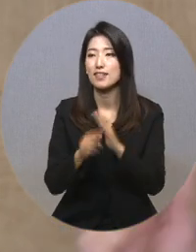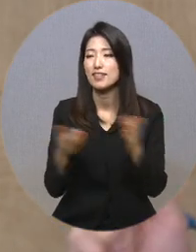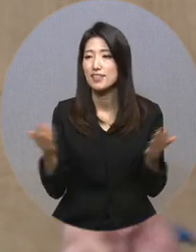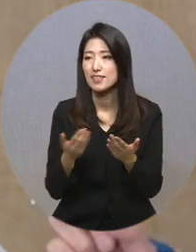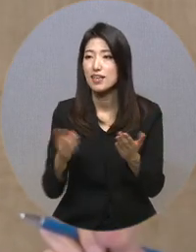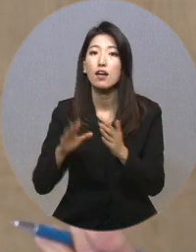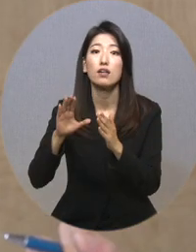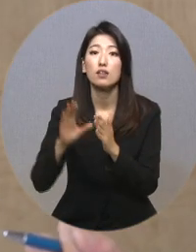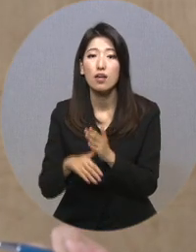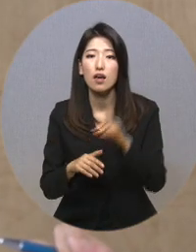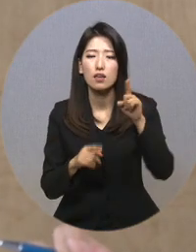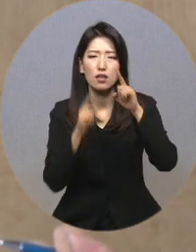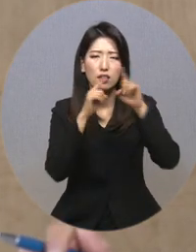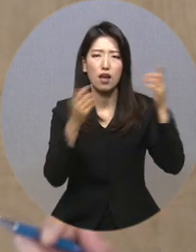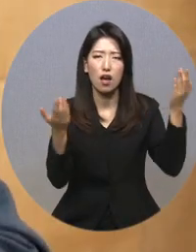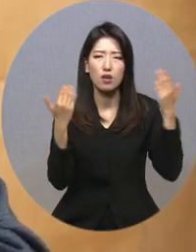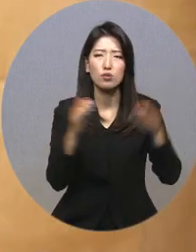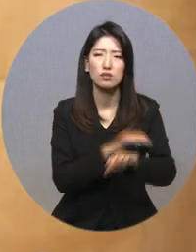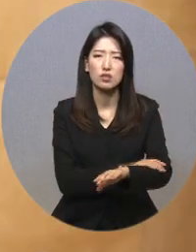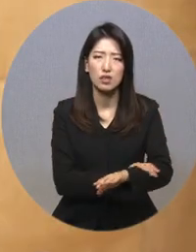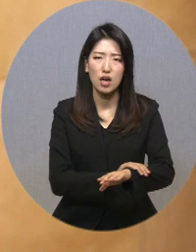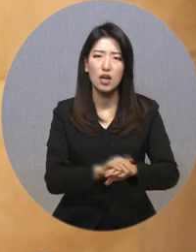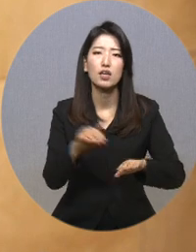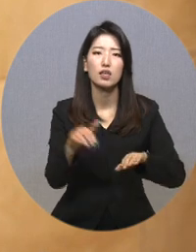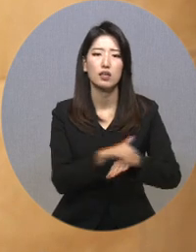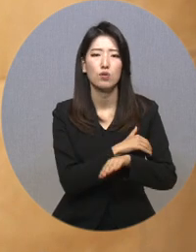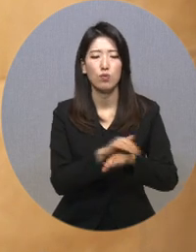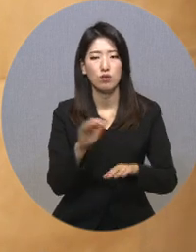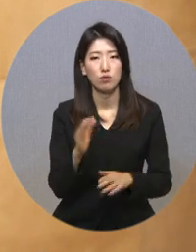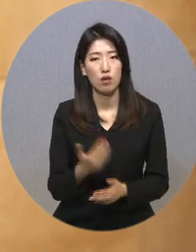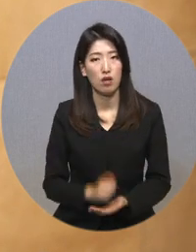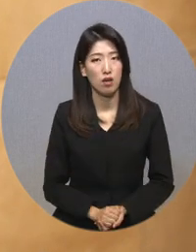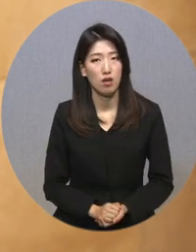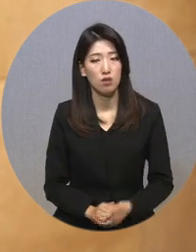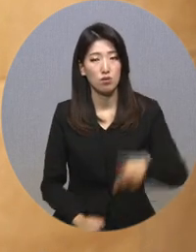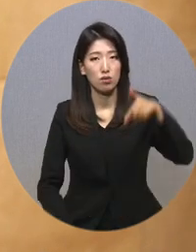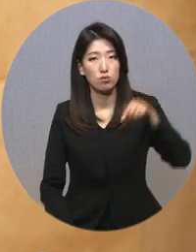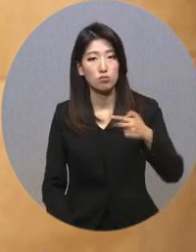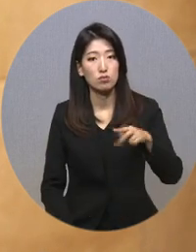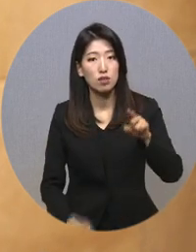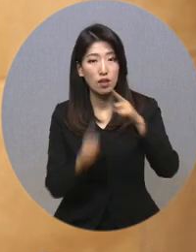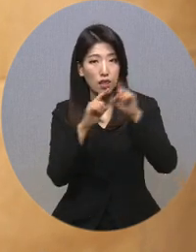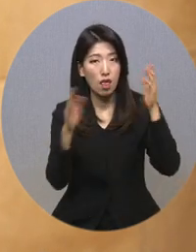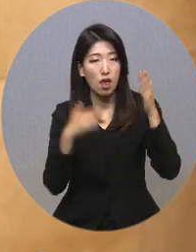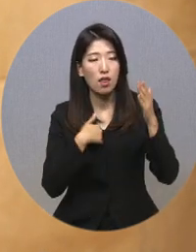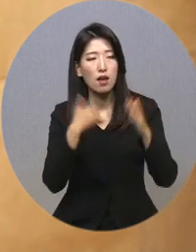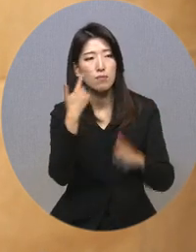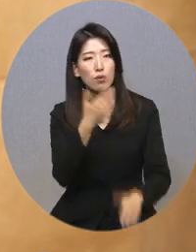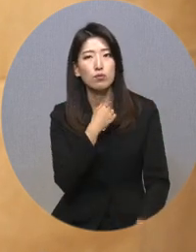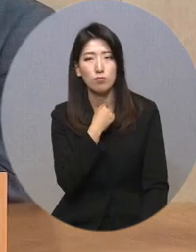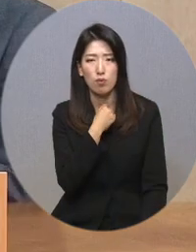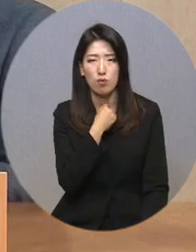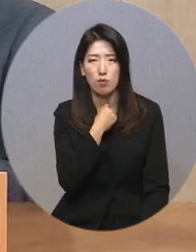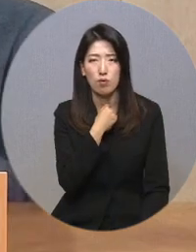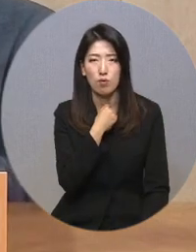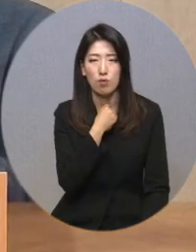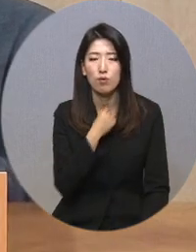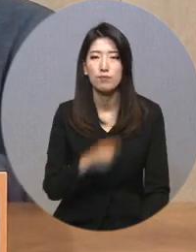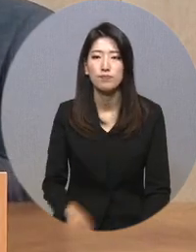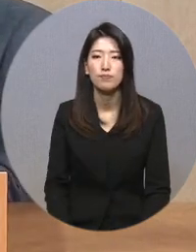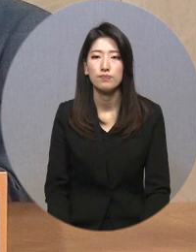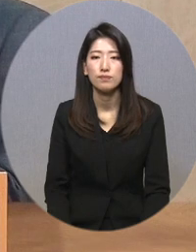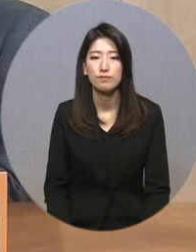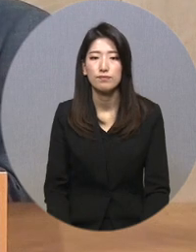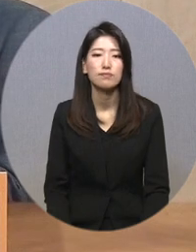이 학교를 안정적으로 다녀야 맞습니다. 되잖아요. 예, 예. 그래서 군장대학교는 제가 우선 좀 먼저 좀 몇 가지 여쭤볼 건데 학생들의 예. 이